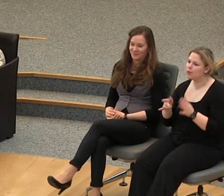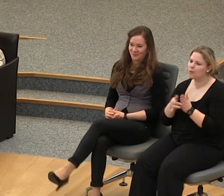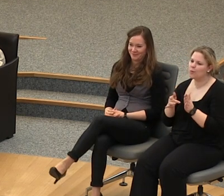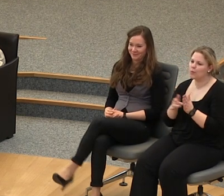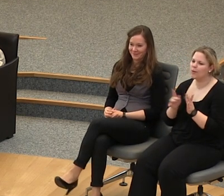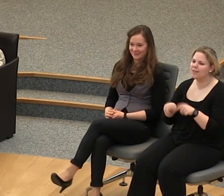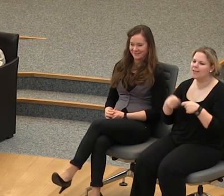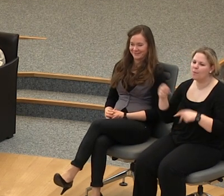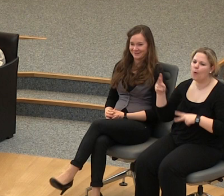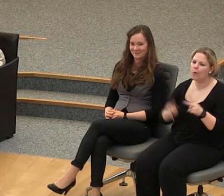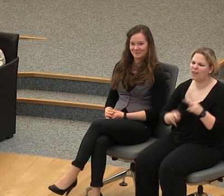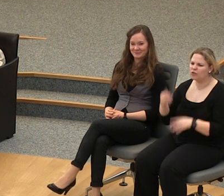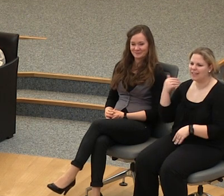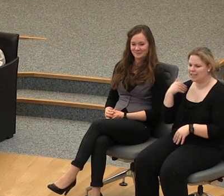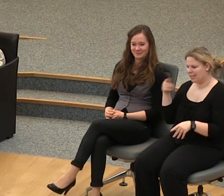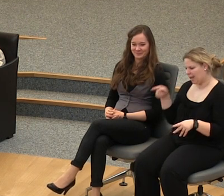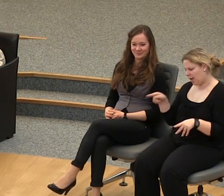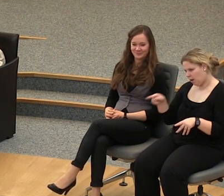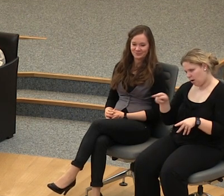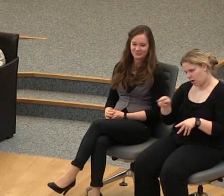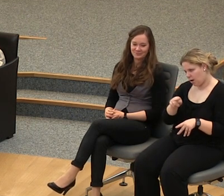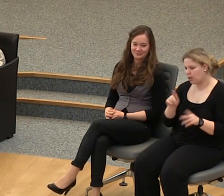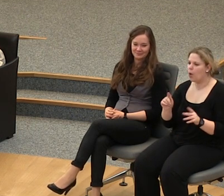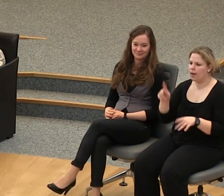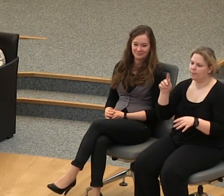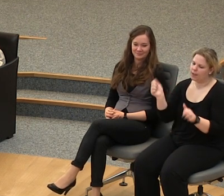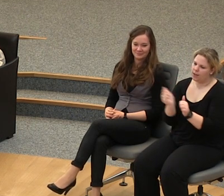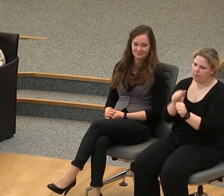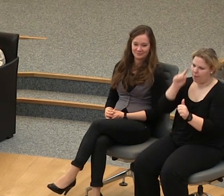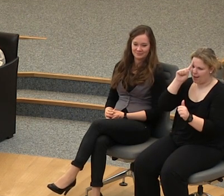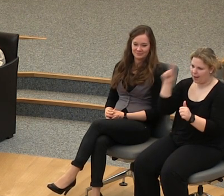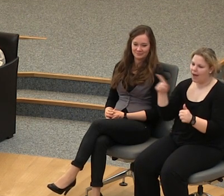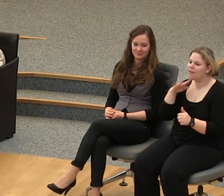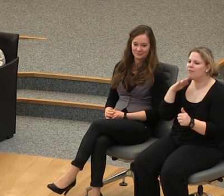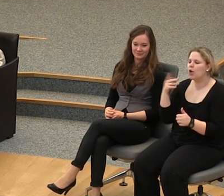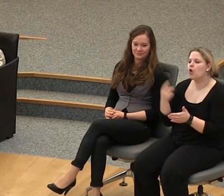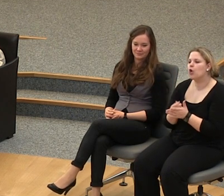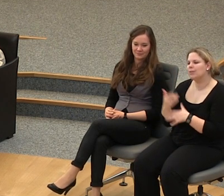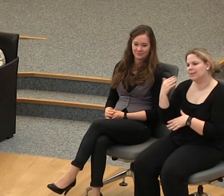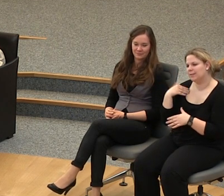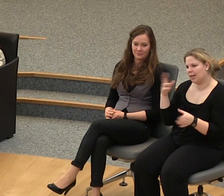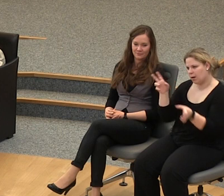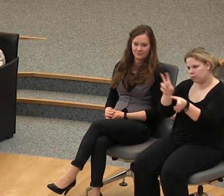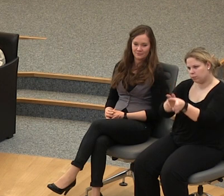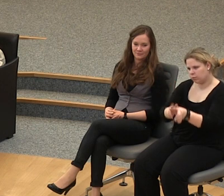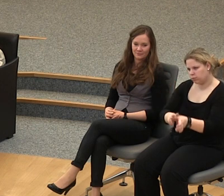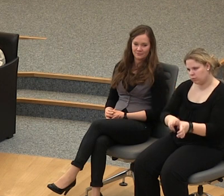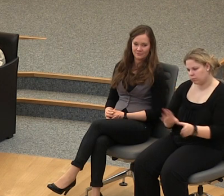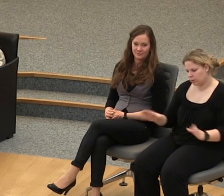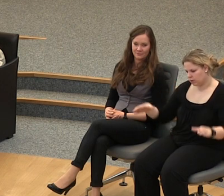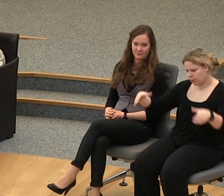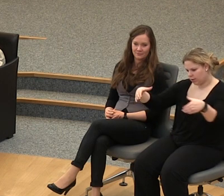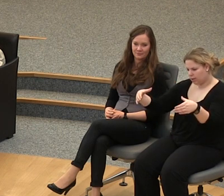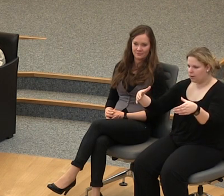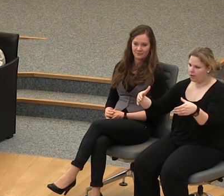unterschiedlichste Träger in diesem Beirat tätig sind und wenn irgendwie möglich mit